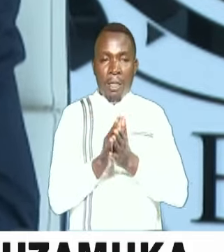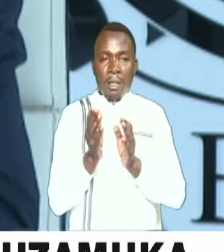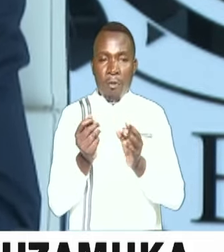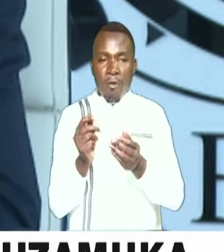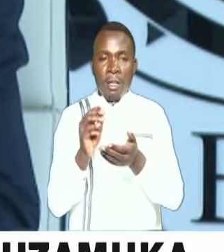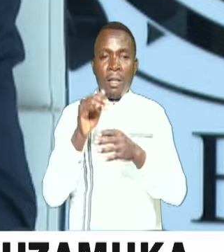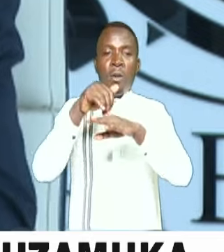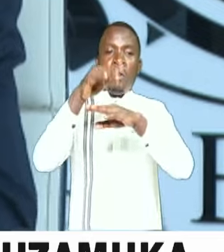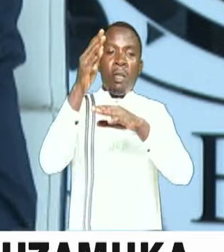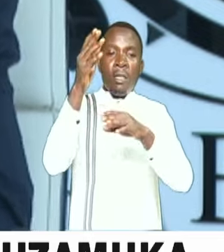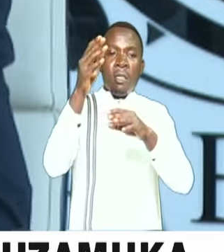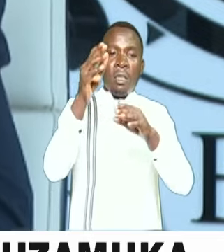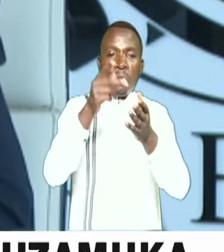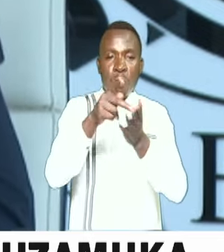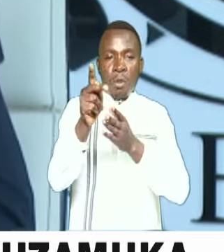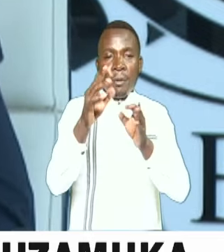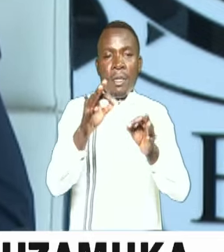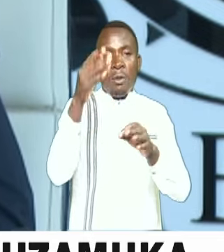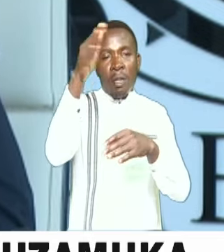dukeneye abaye menshi kurusha